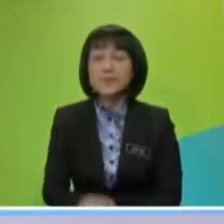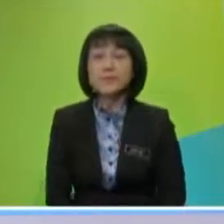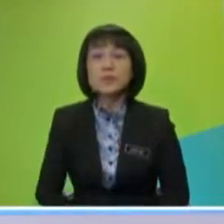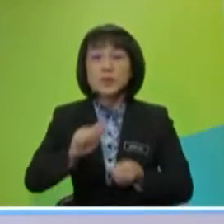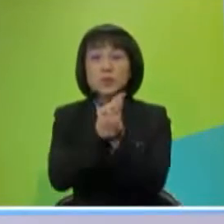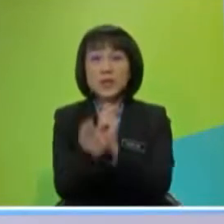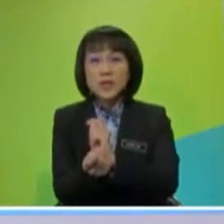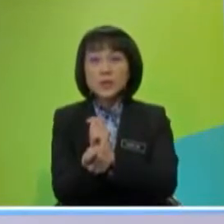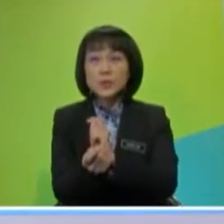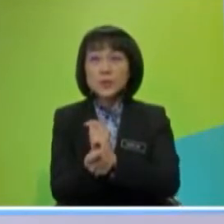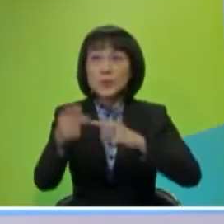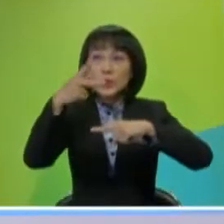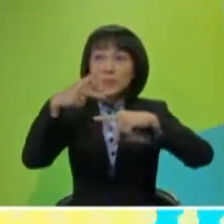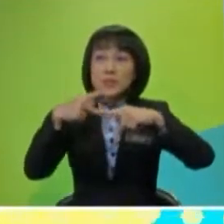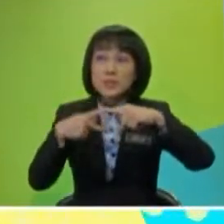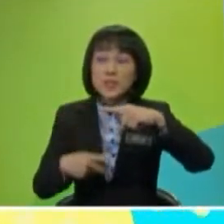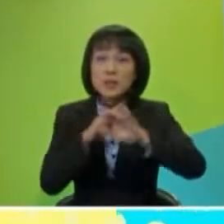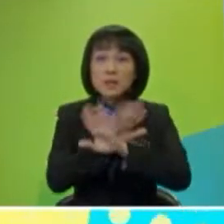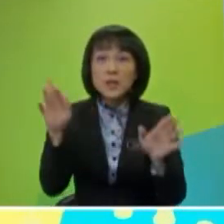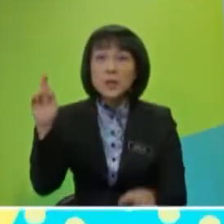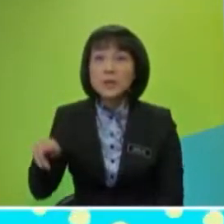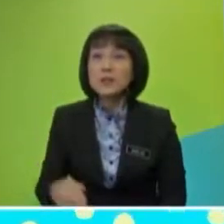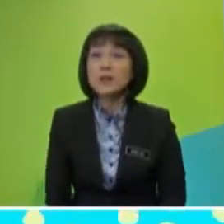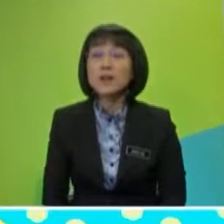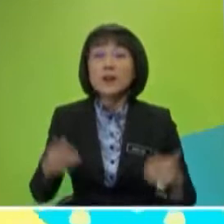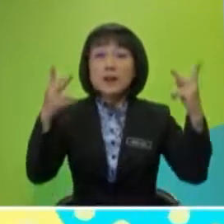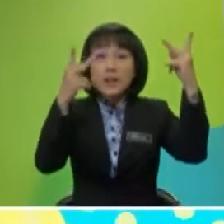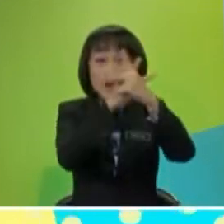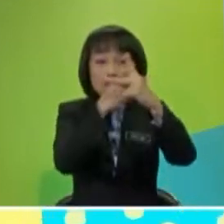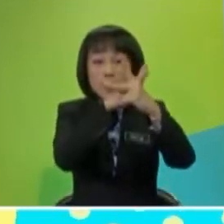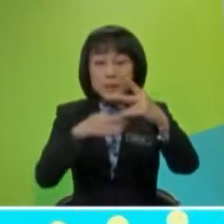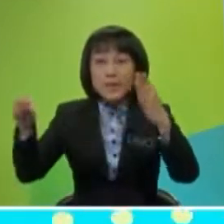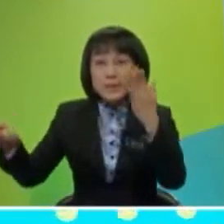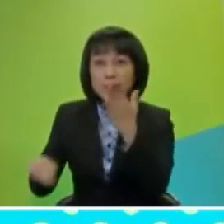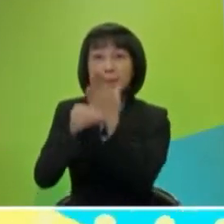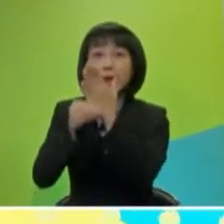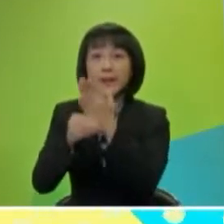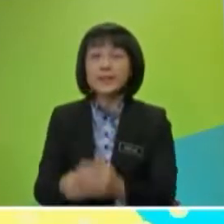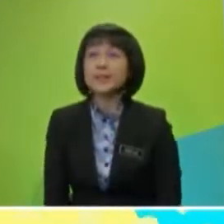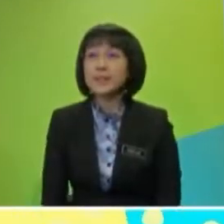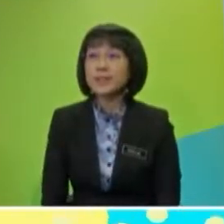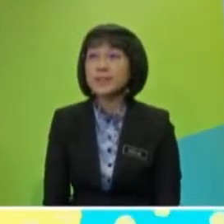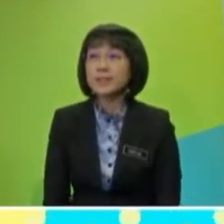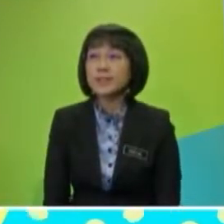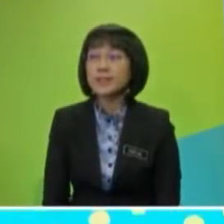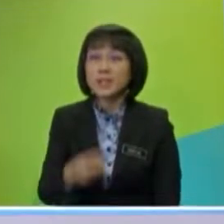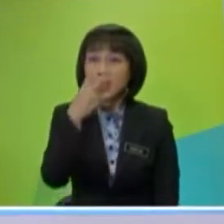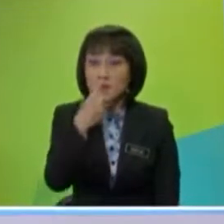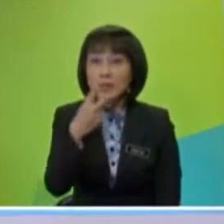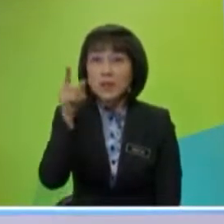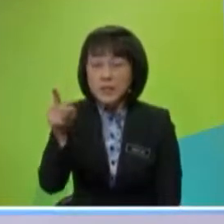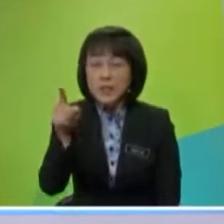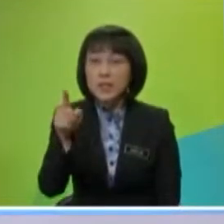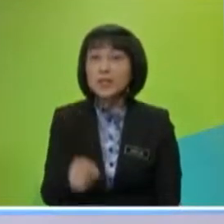wajar, Aira? Kita darab dan tambah. Kita darab dan tambah. So bila kita guna, bila kita jumpa dalam operasi melibatkan